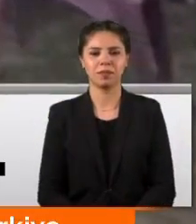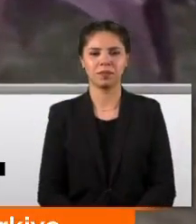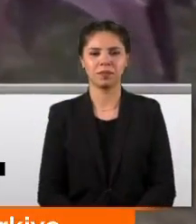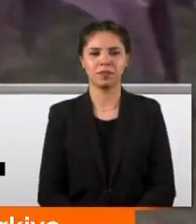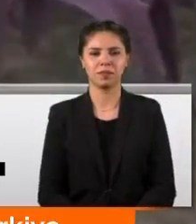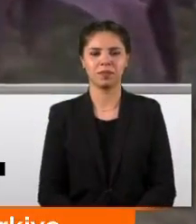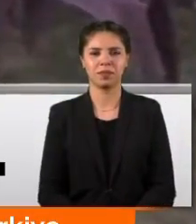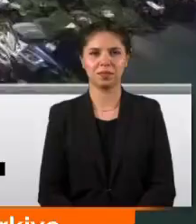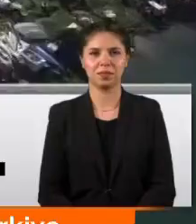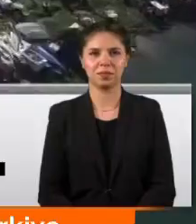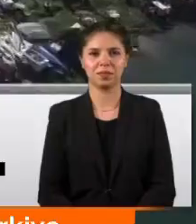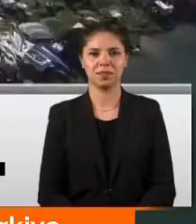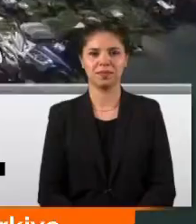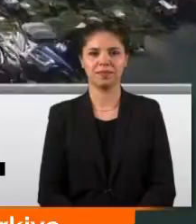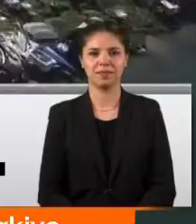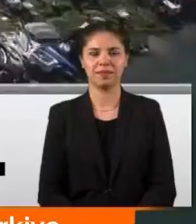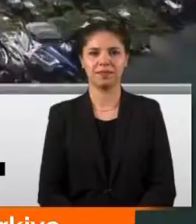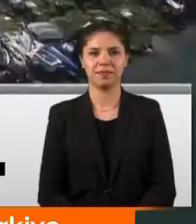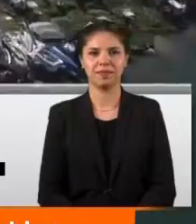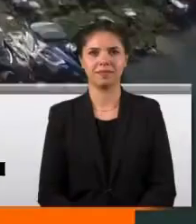katılma da çok oldu